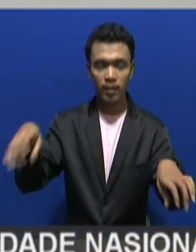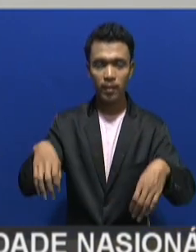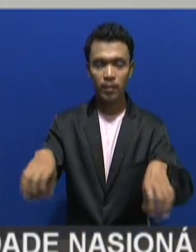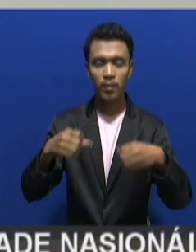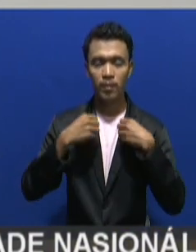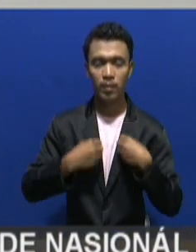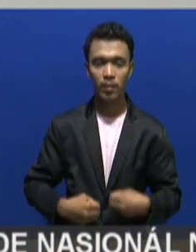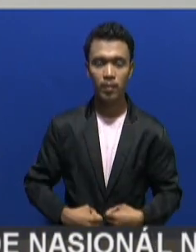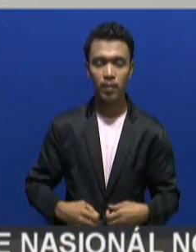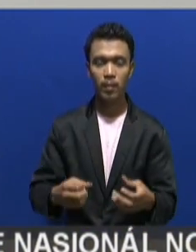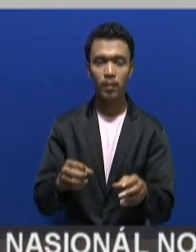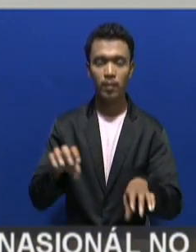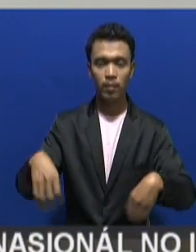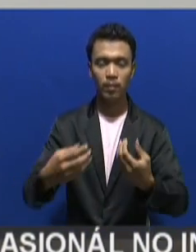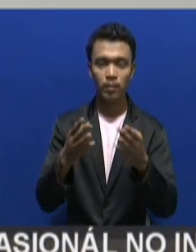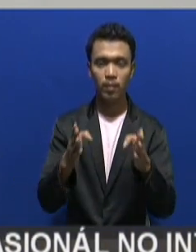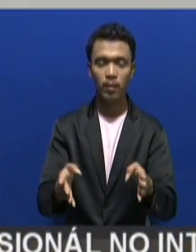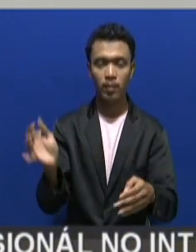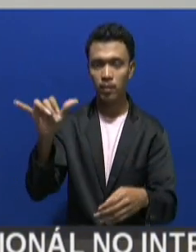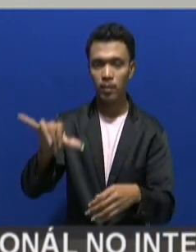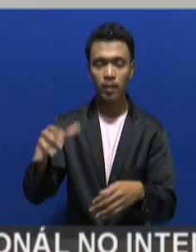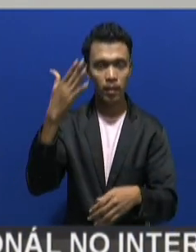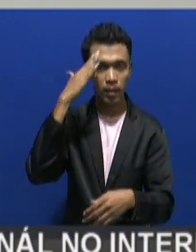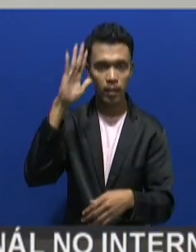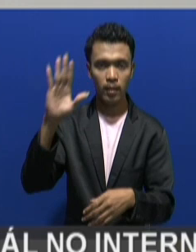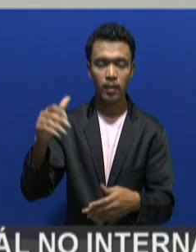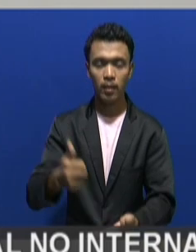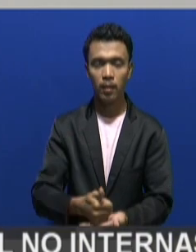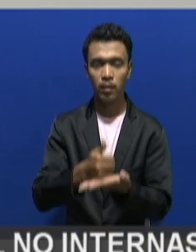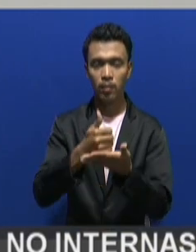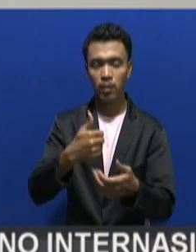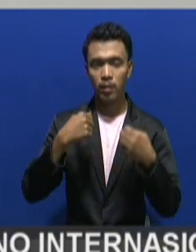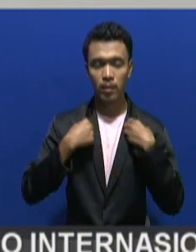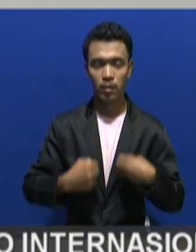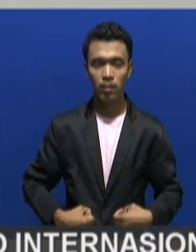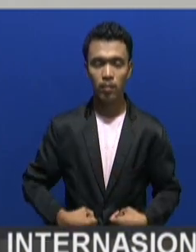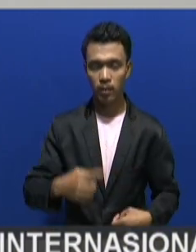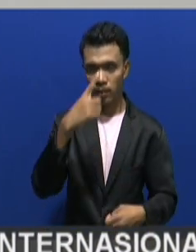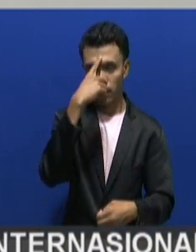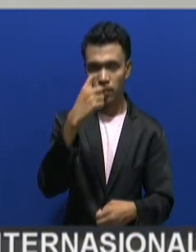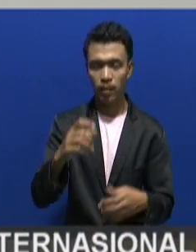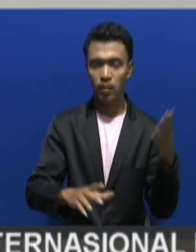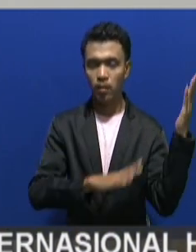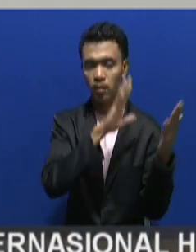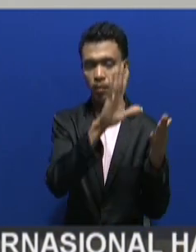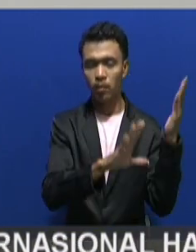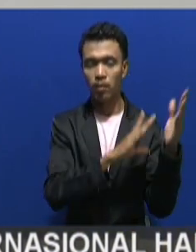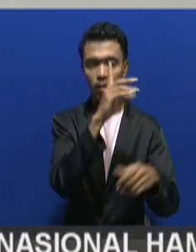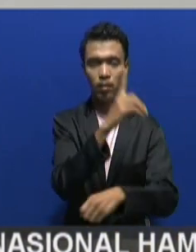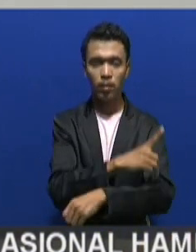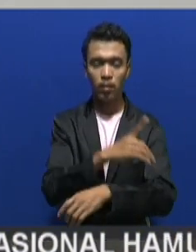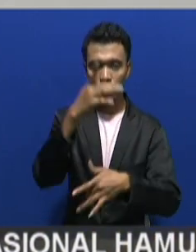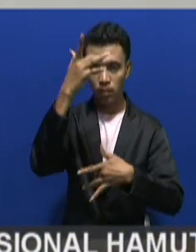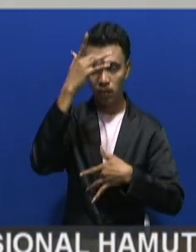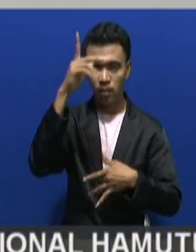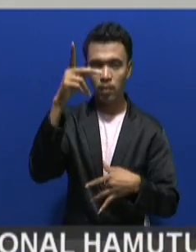Sirne, dala barak trabalhador kuidadu Saudi Sira ladun toma tamba Sirne Saudi. Tambane, Ori kumur lor nasam ba eliminasam kankru